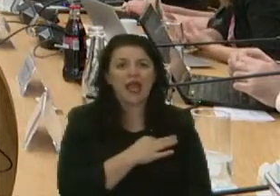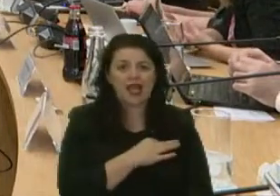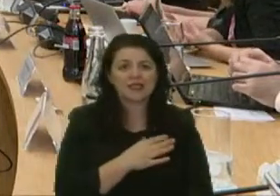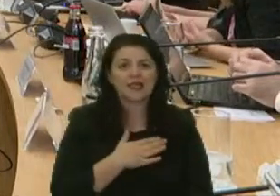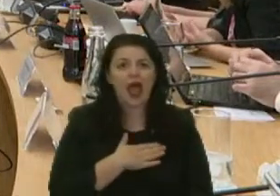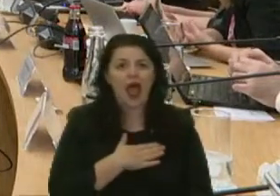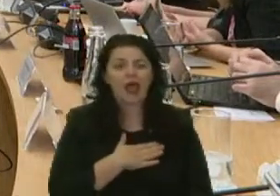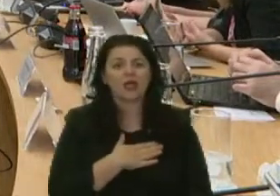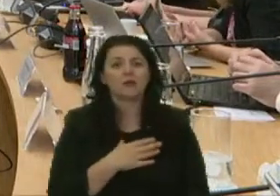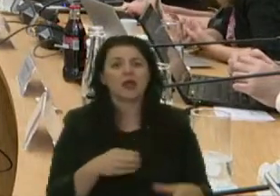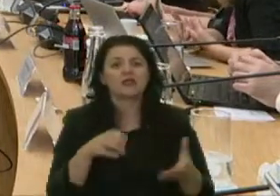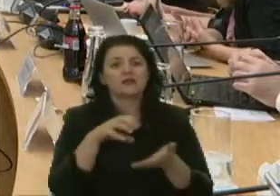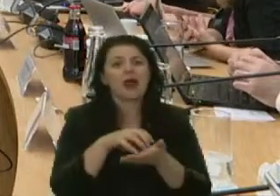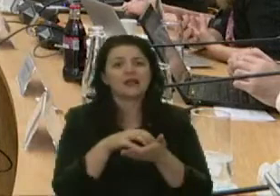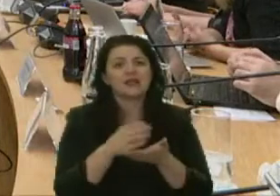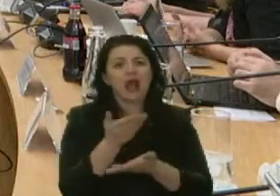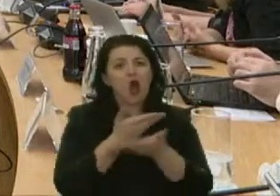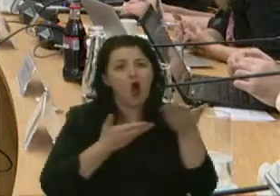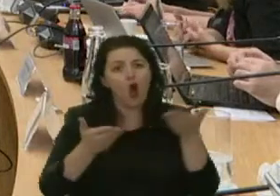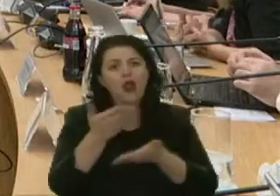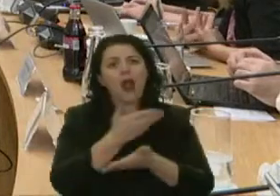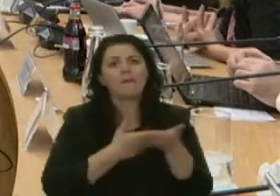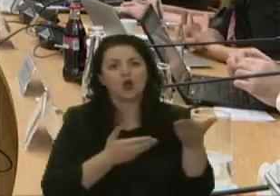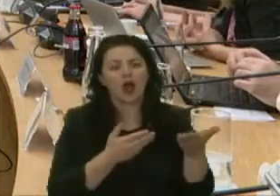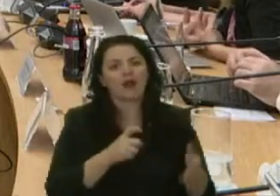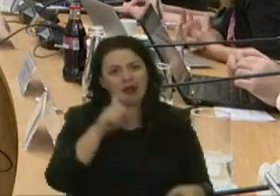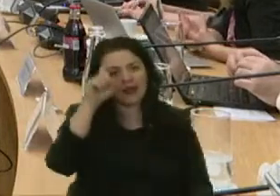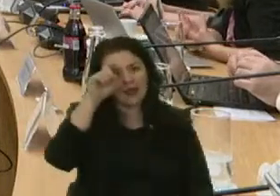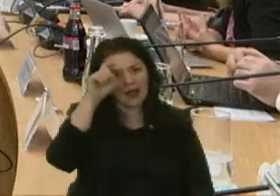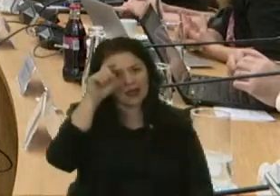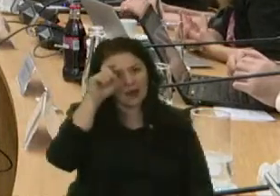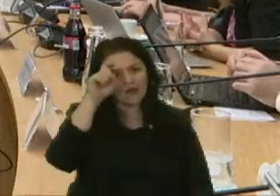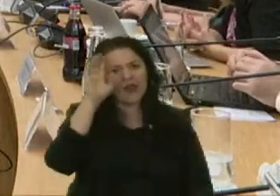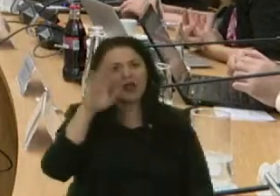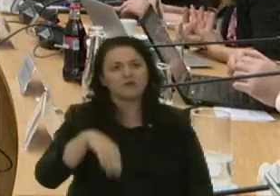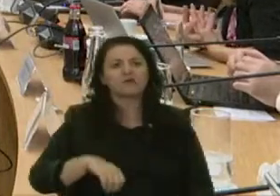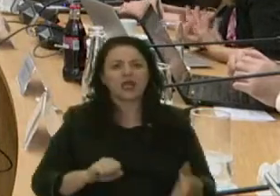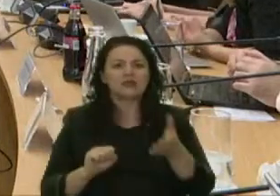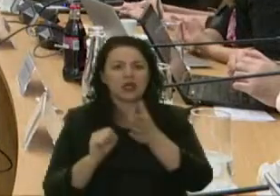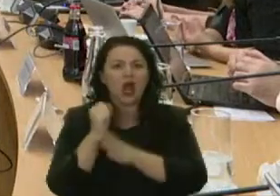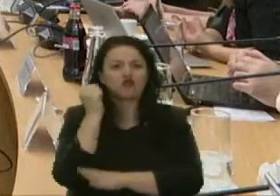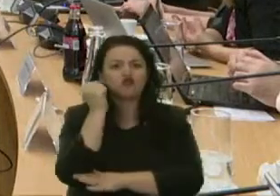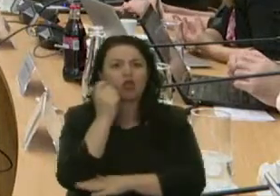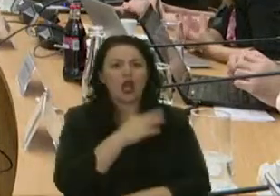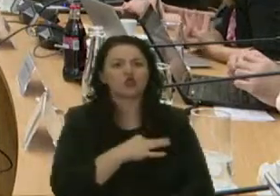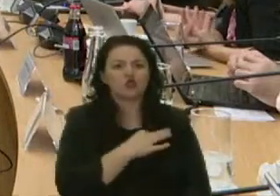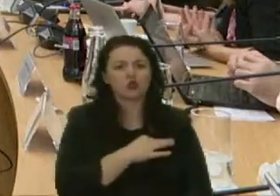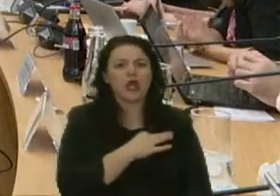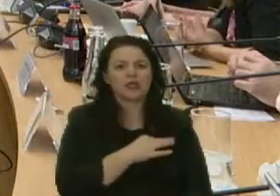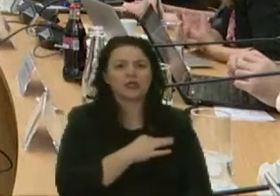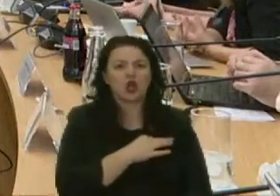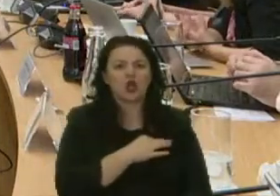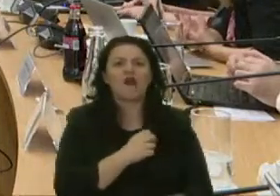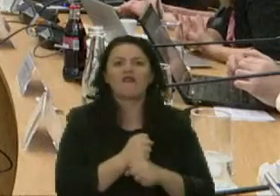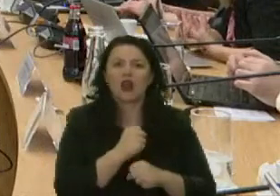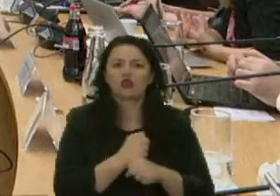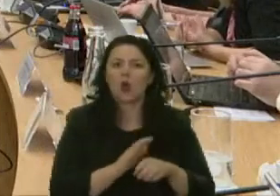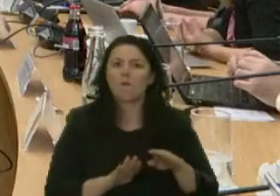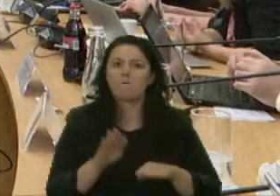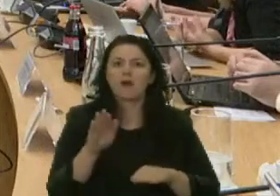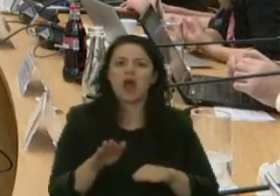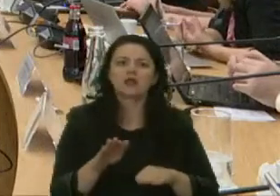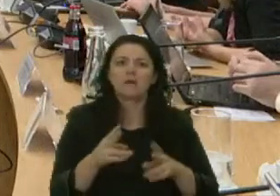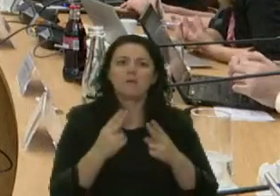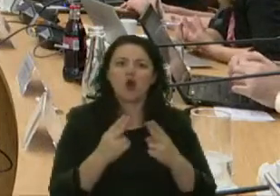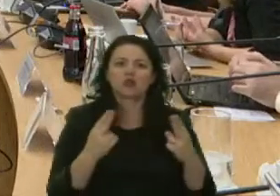și spații de colaborare cred că un oraș care își datorează creșterea a studenților face un pas foarte